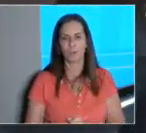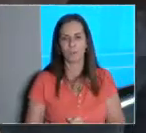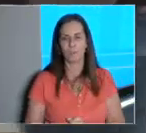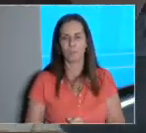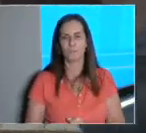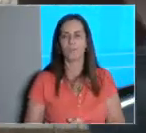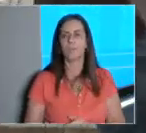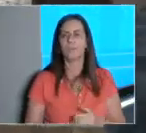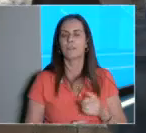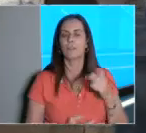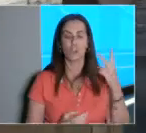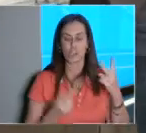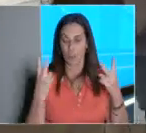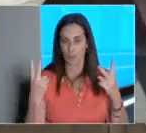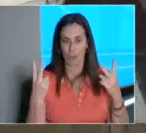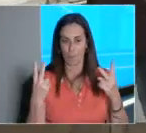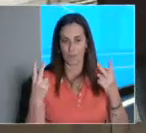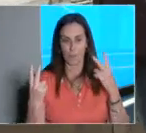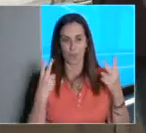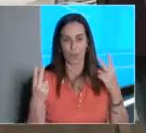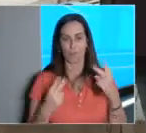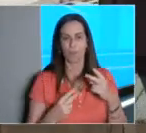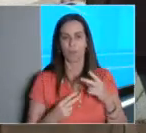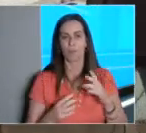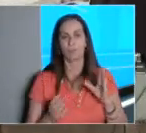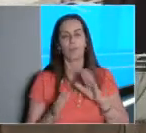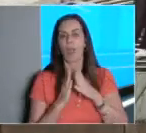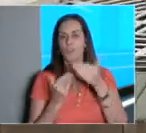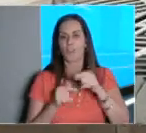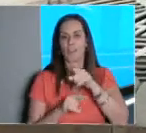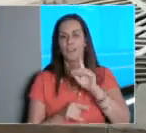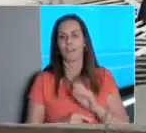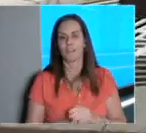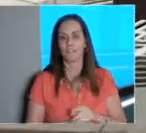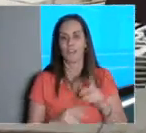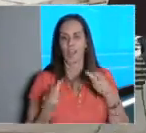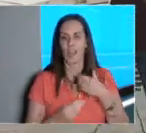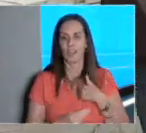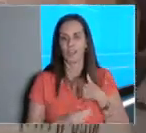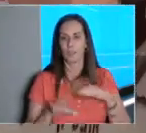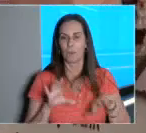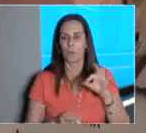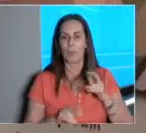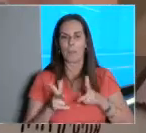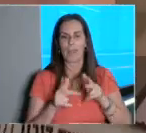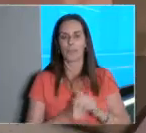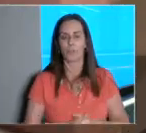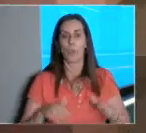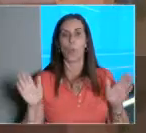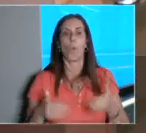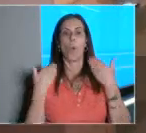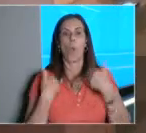שתיים ליקוד. שתיים כחול לבן. אתה תגיד לנו... תשמע, כל הגורל של המדינה עליך. זה קל, אני מצביע למרץ.